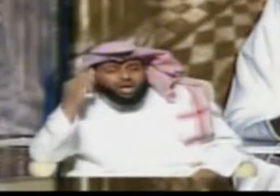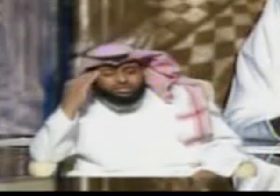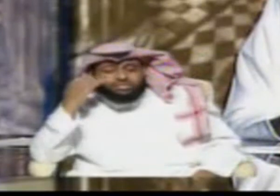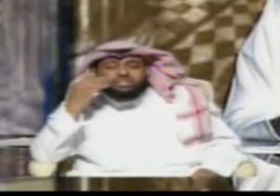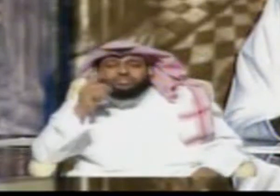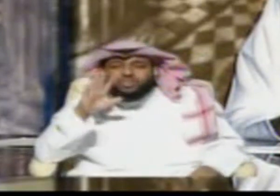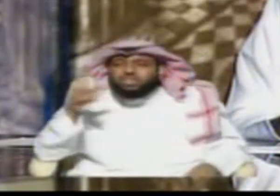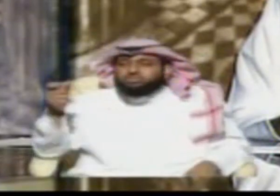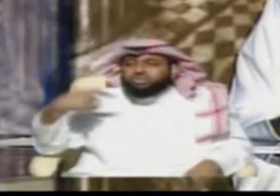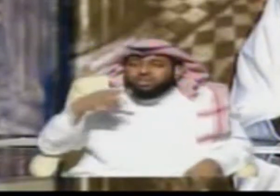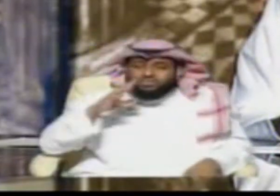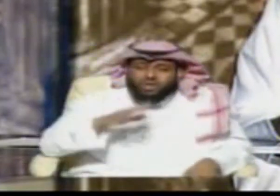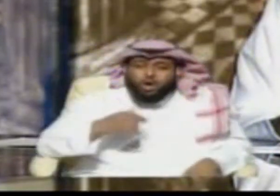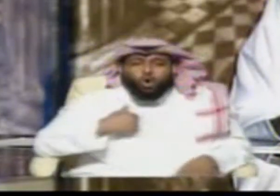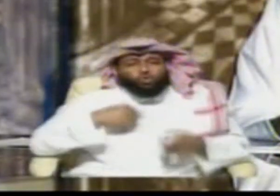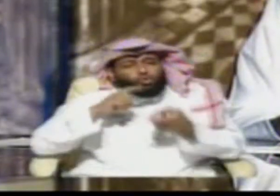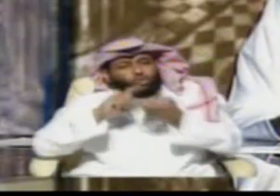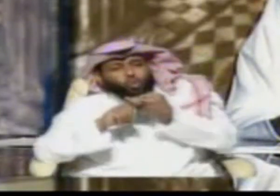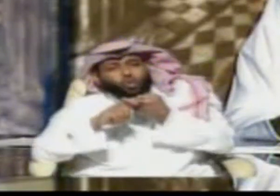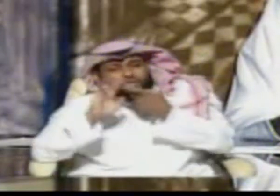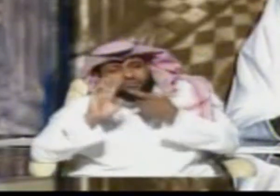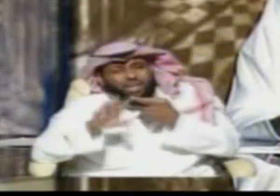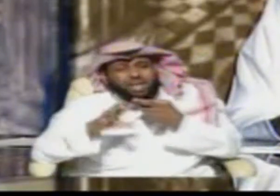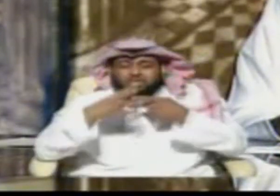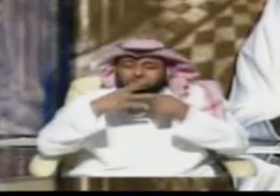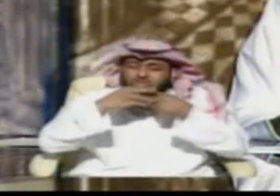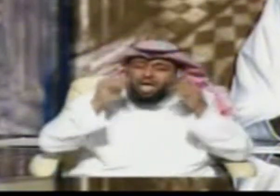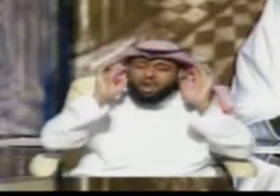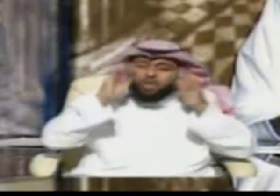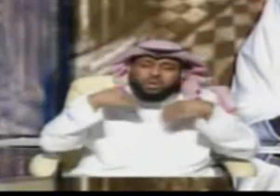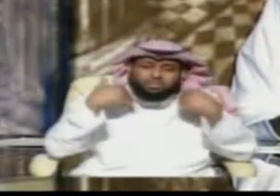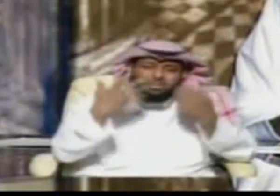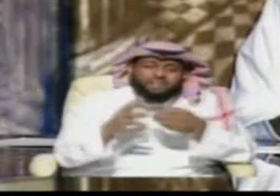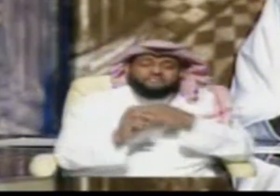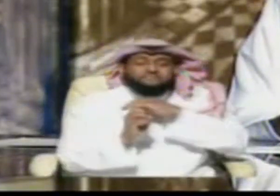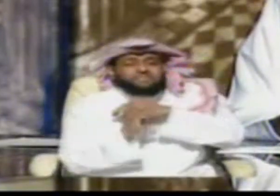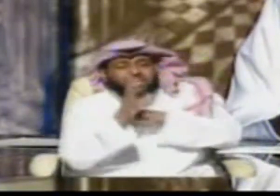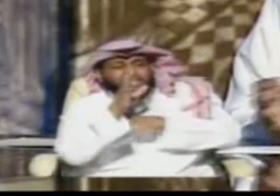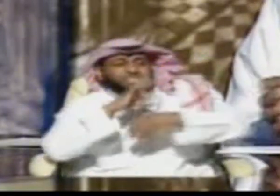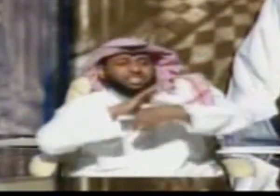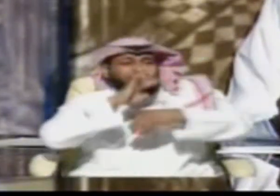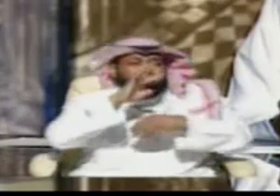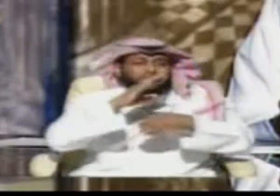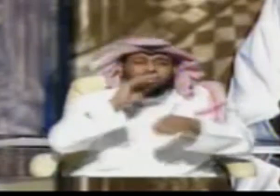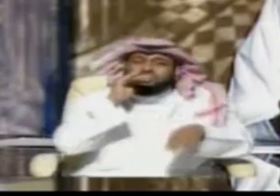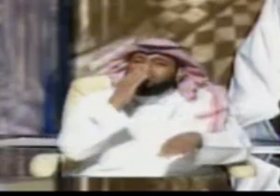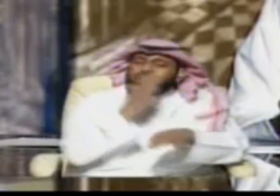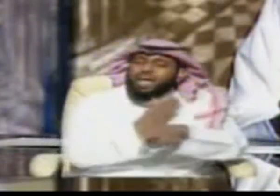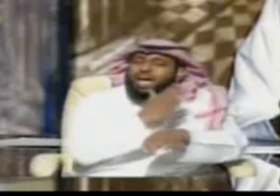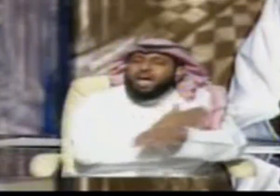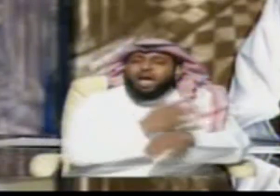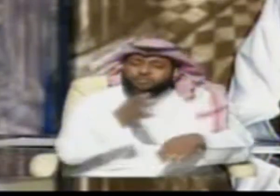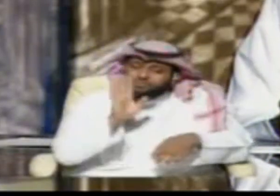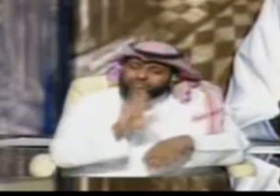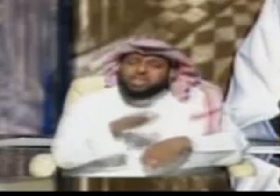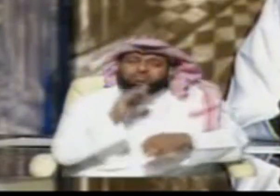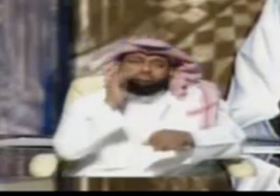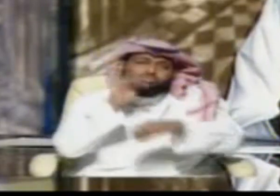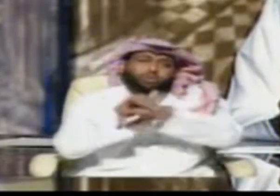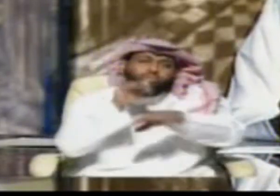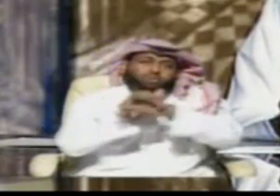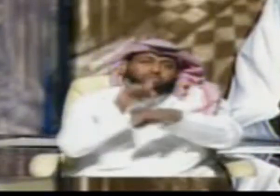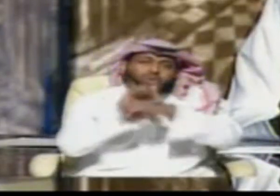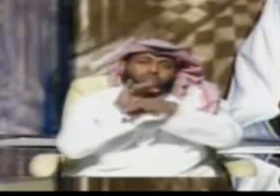صلاته ونصحته كثيرا وتعبت من هذه النصيحة، ثم تركت هذه النصيحة